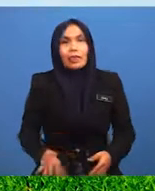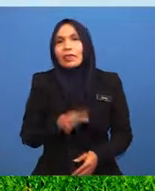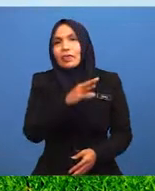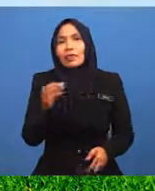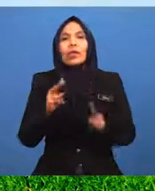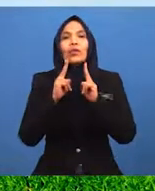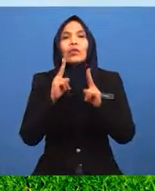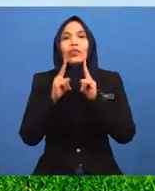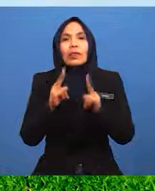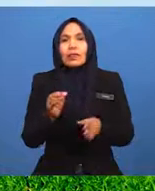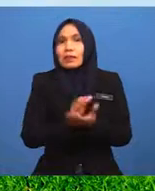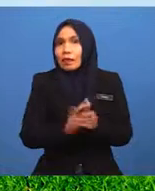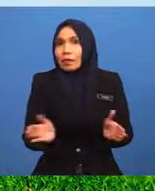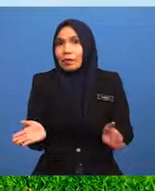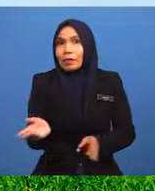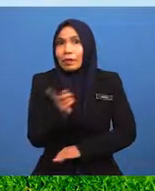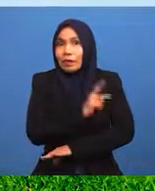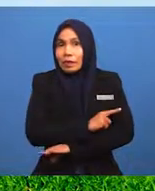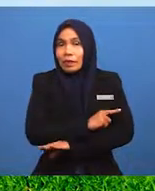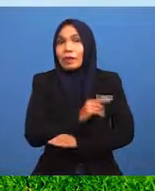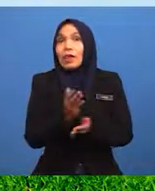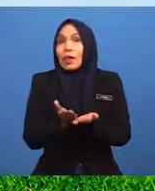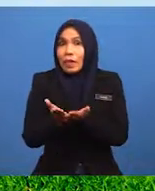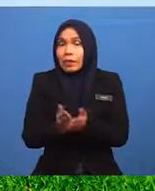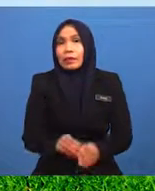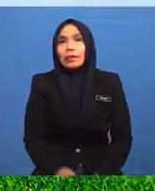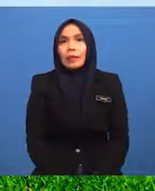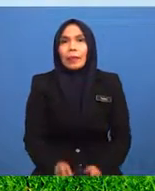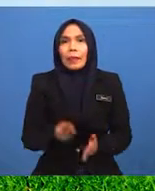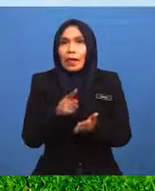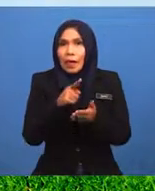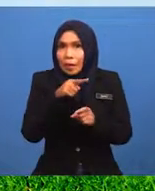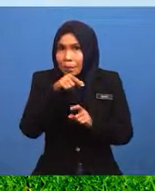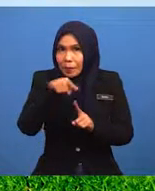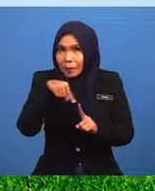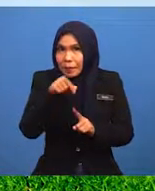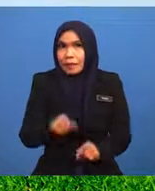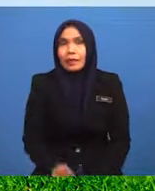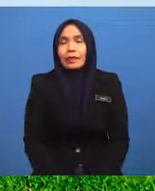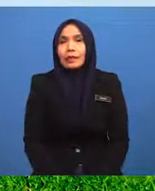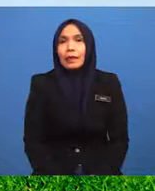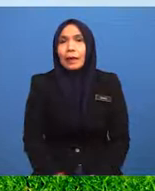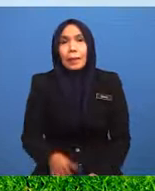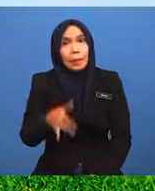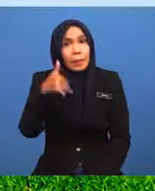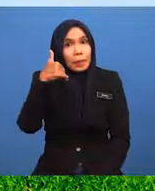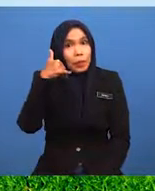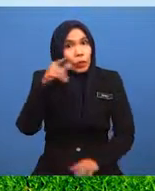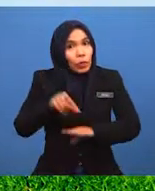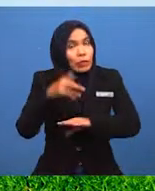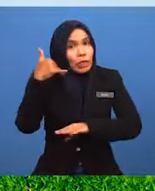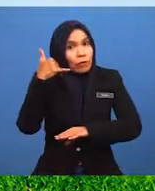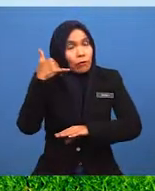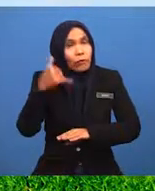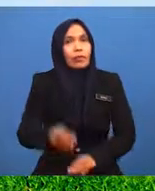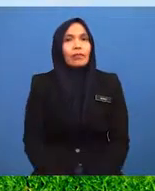kita berbual dalam telefon, tutur kata yang sopan pasti menggembirakan orang yang